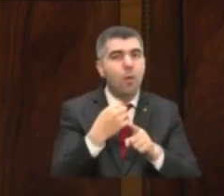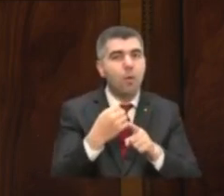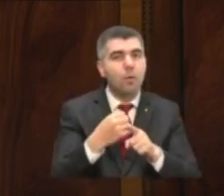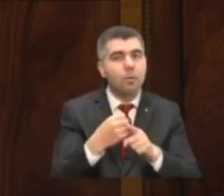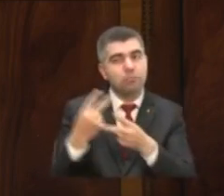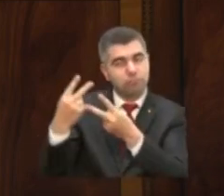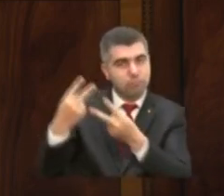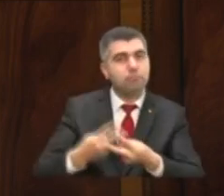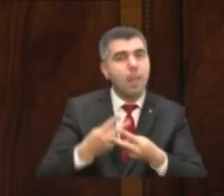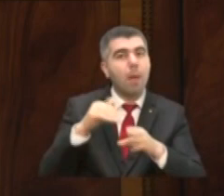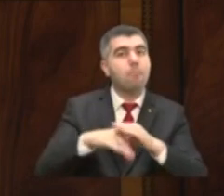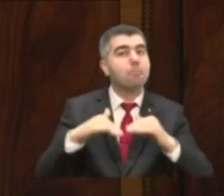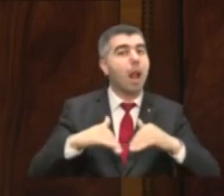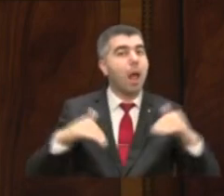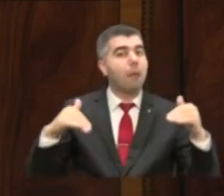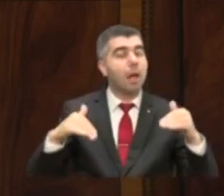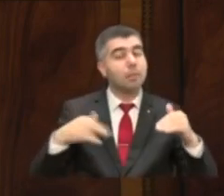المسؤوليه ديالنا، دابا المسؤوليه ديالكم.